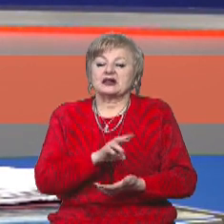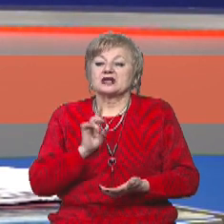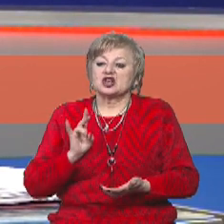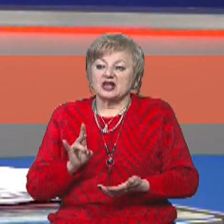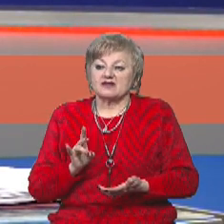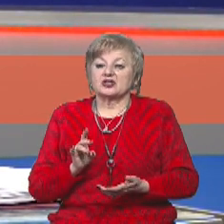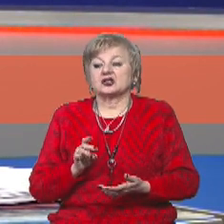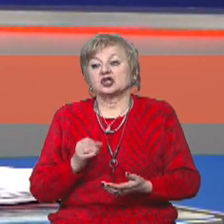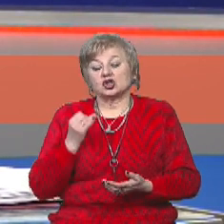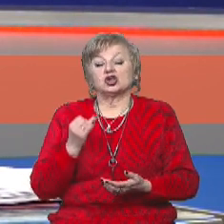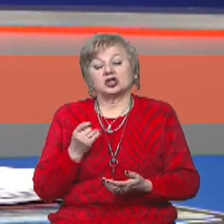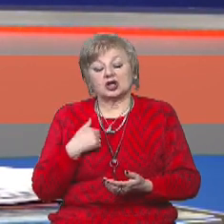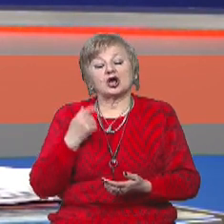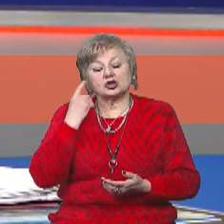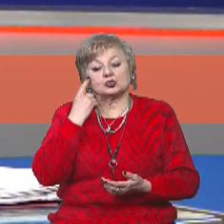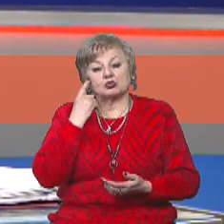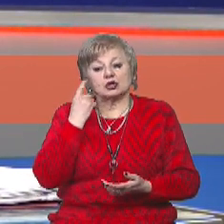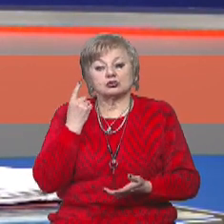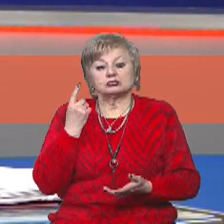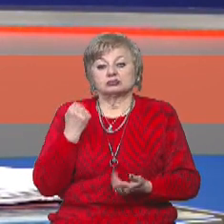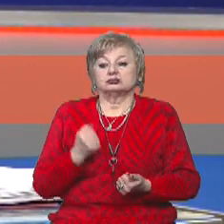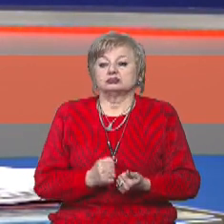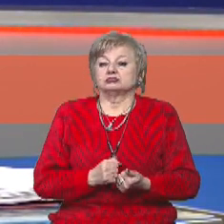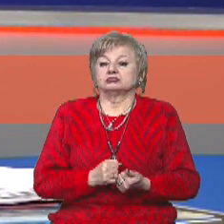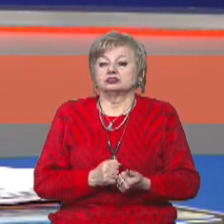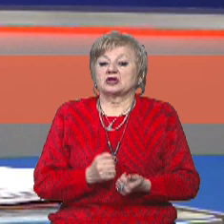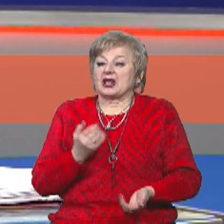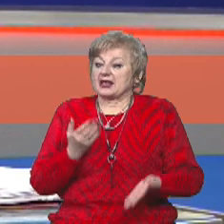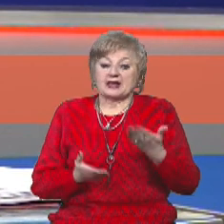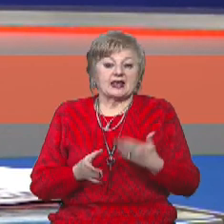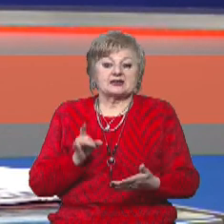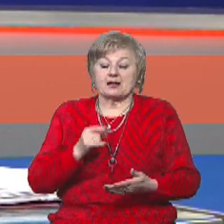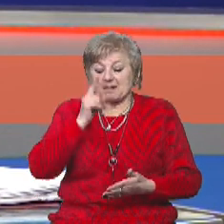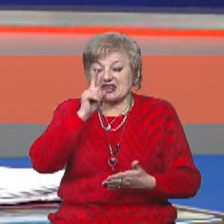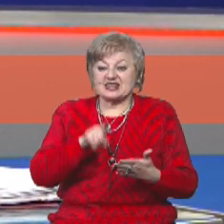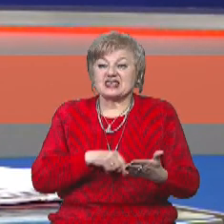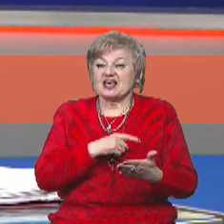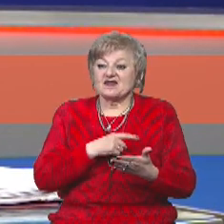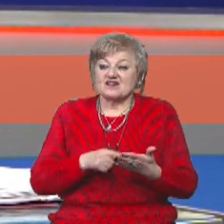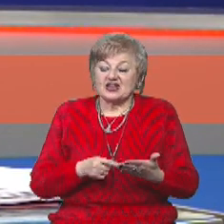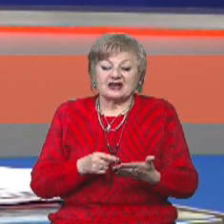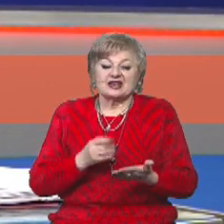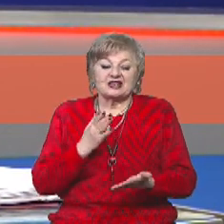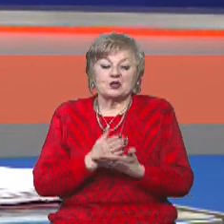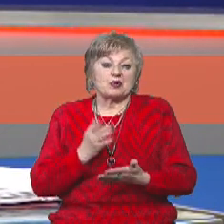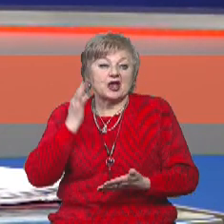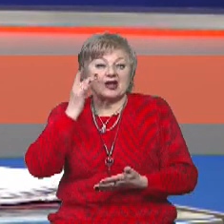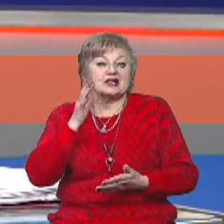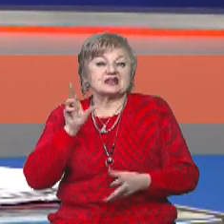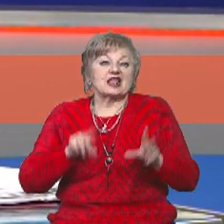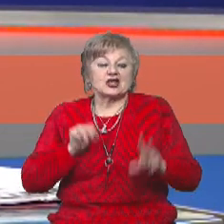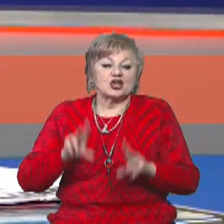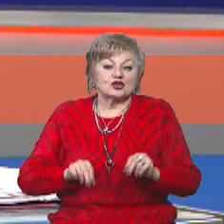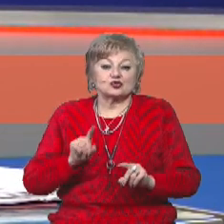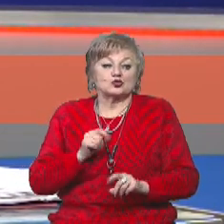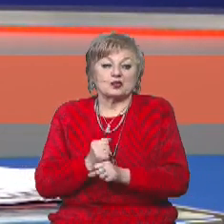І я думаю, що... Ну, ви знаєте, якби не вірили і мали надії на те, що ми щось зробимо,